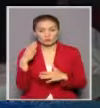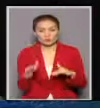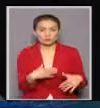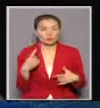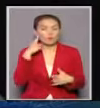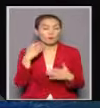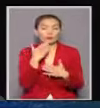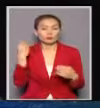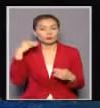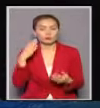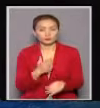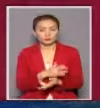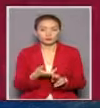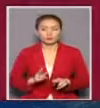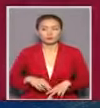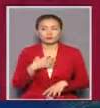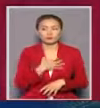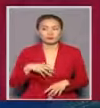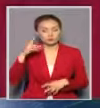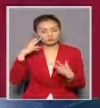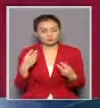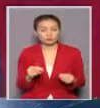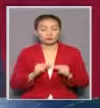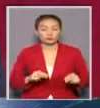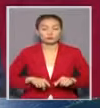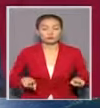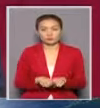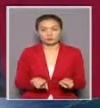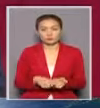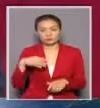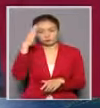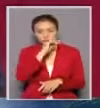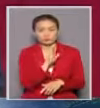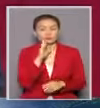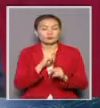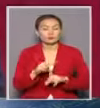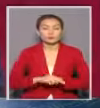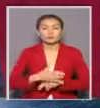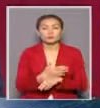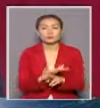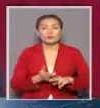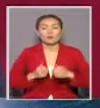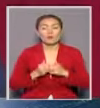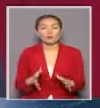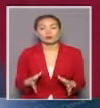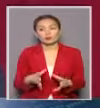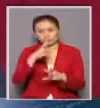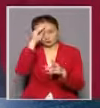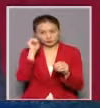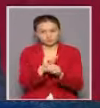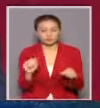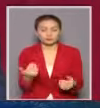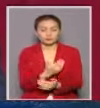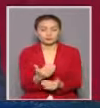услышали последний звонок это знаменательный день как для учеников так для родителей и учителей выпускники не забывайте что